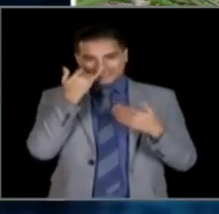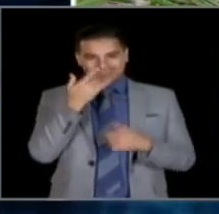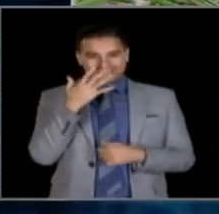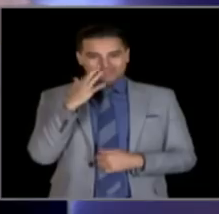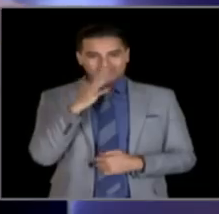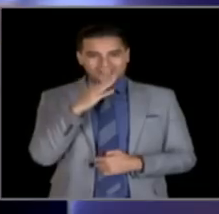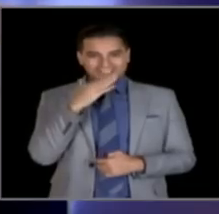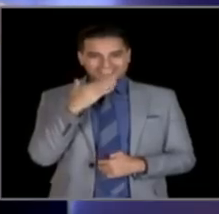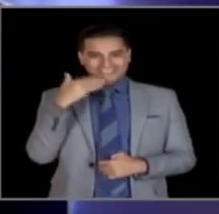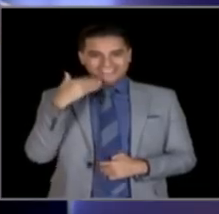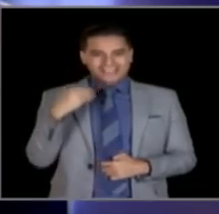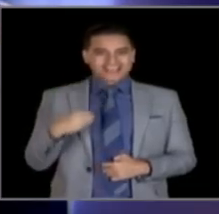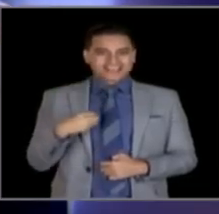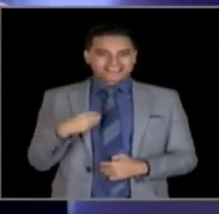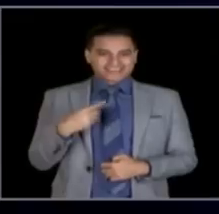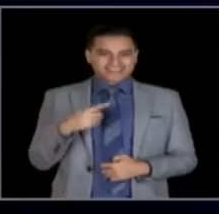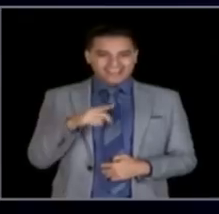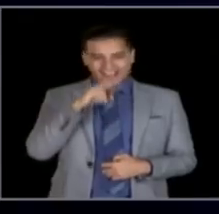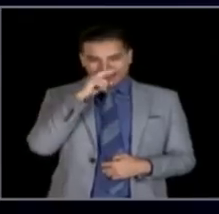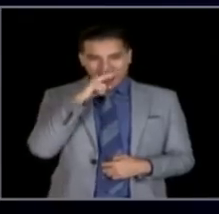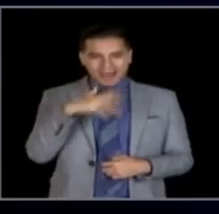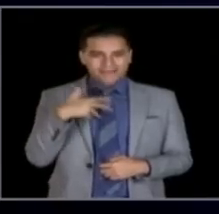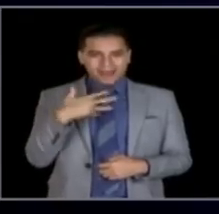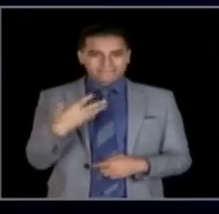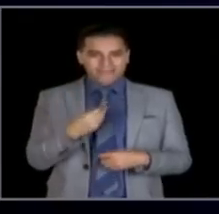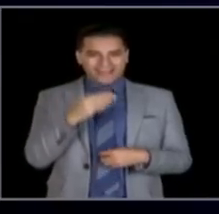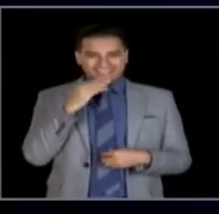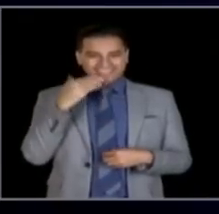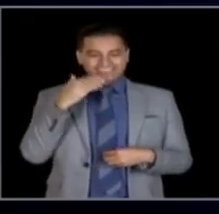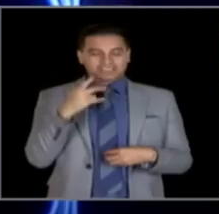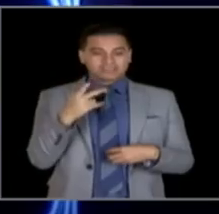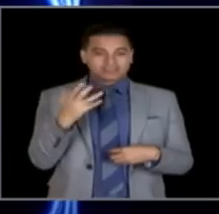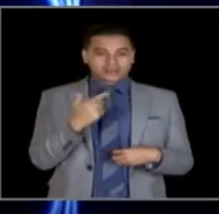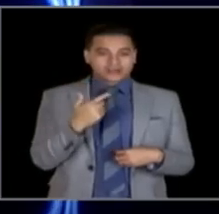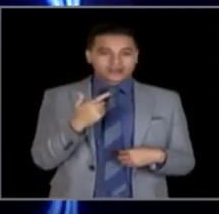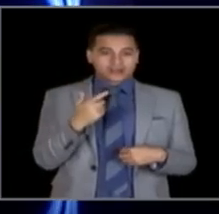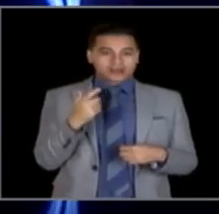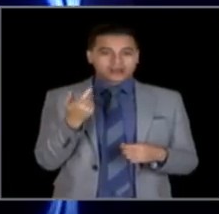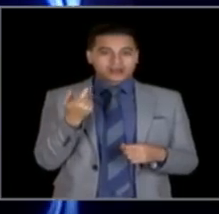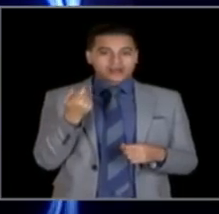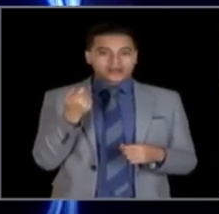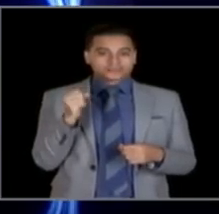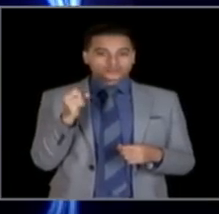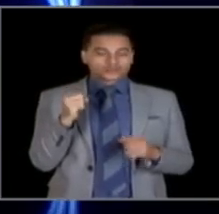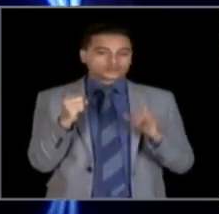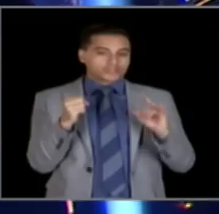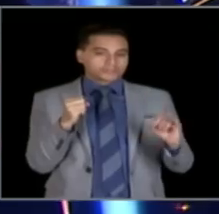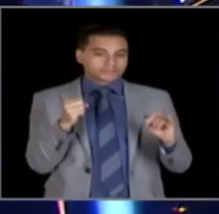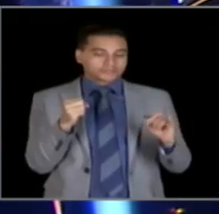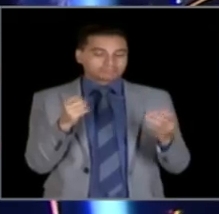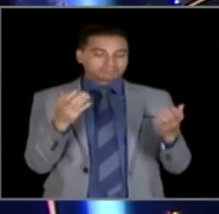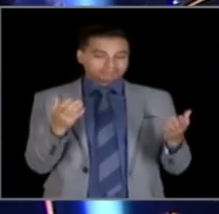حتى للتعالب وبيلعب معايا يعني. بالظبط كده. 25 نقطة. فريق المحاربون فايترز،